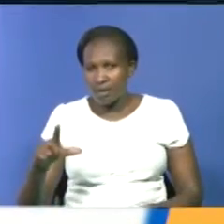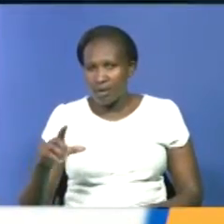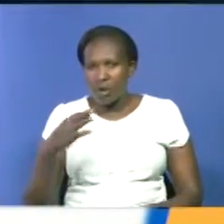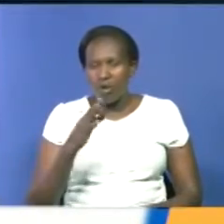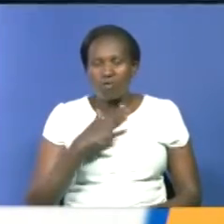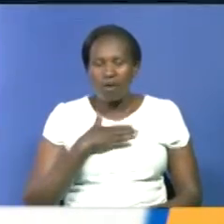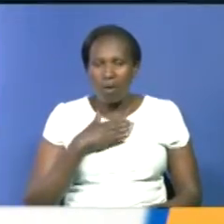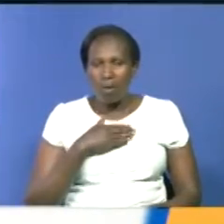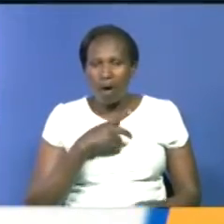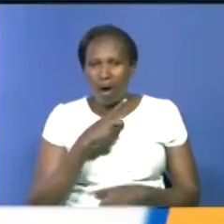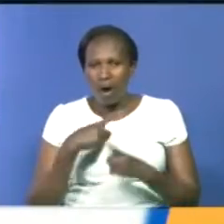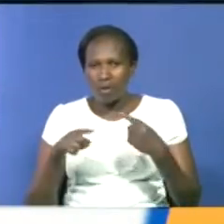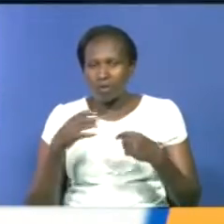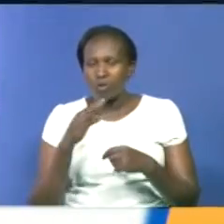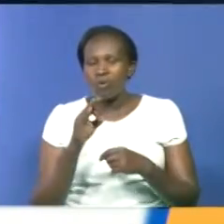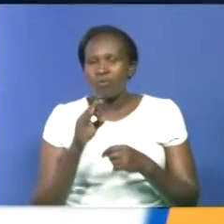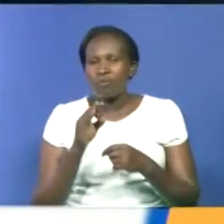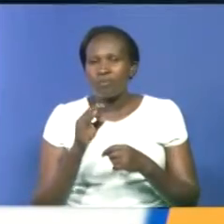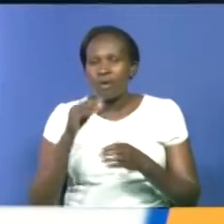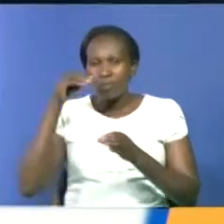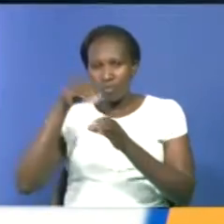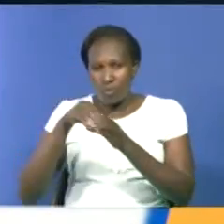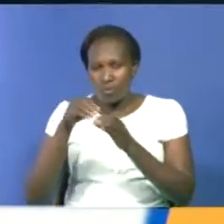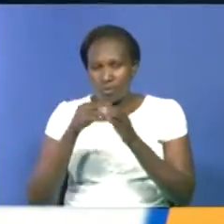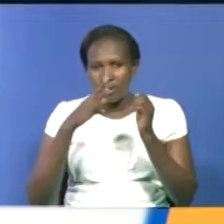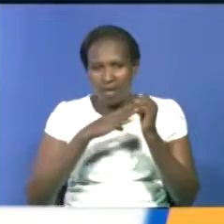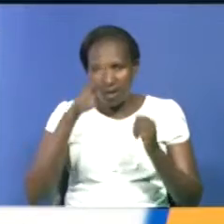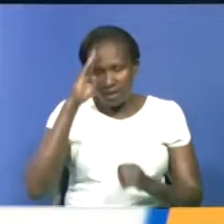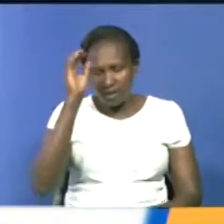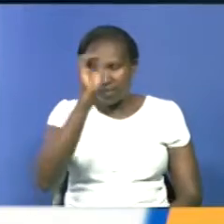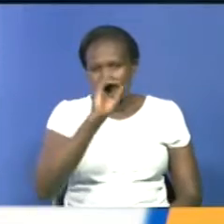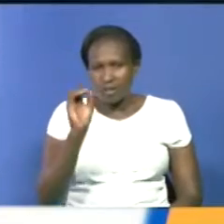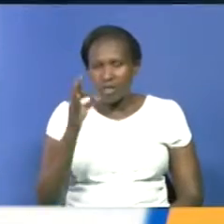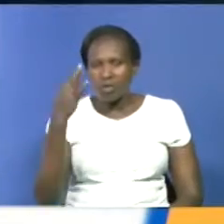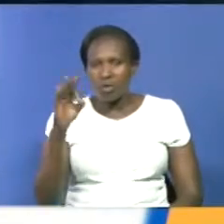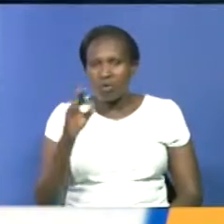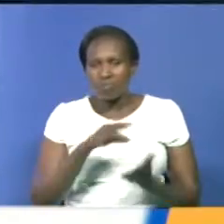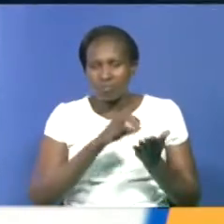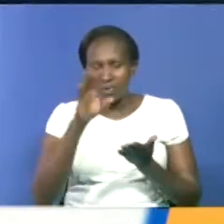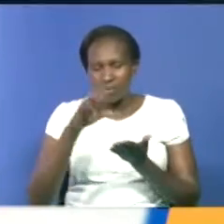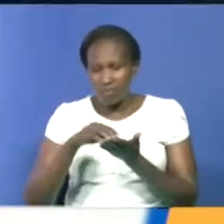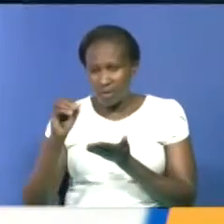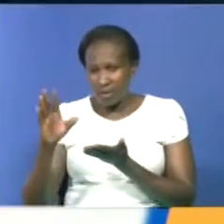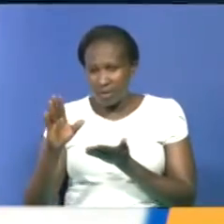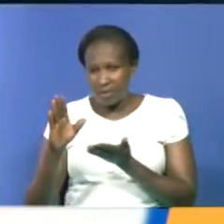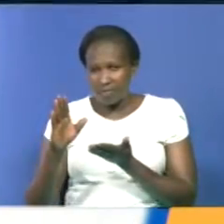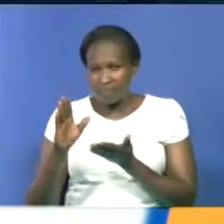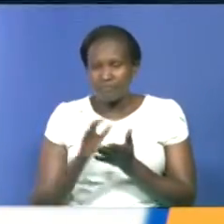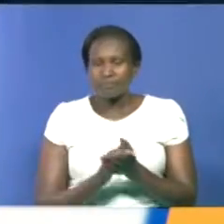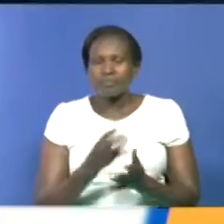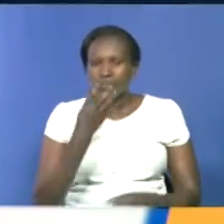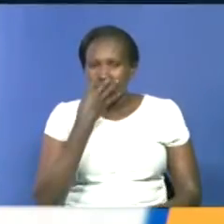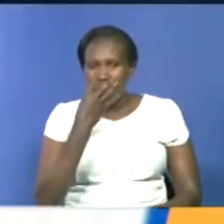planet. They contain 97% of the Earth's water supply, nearly half the oxygen